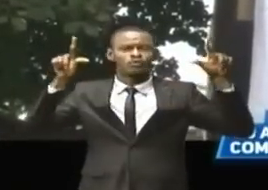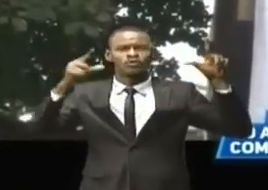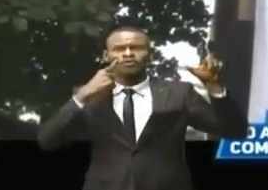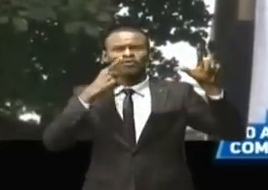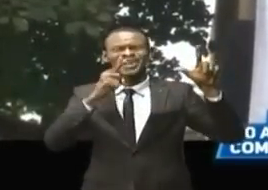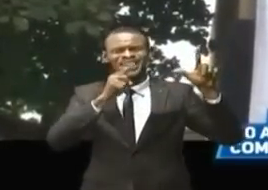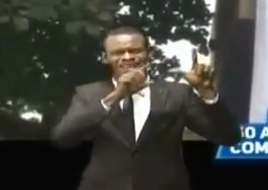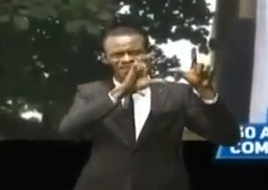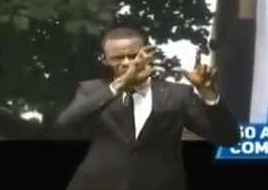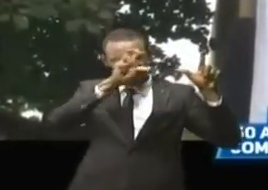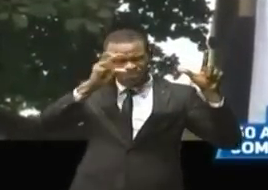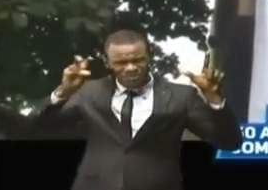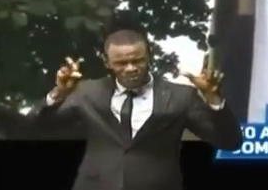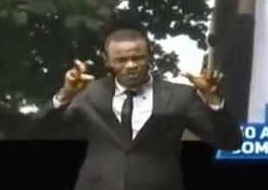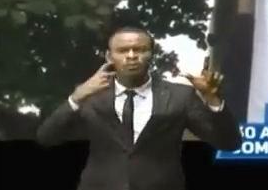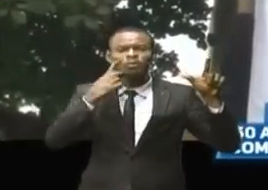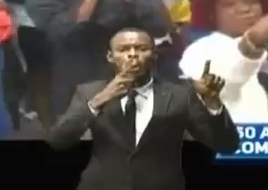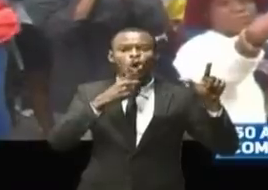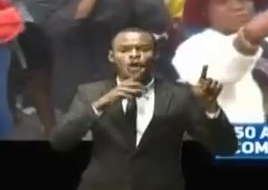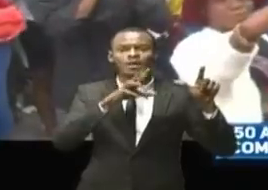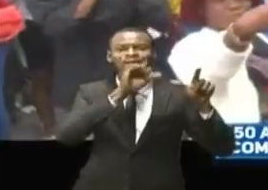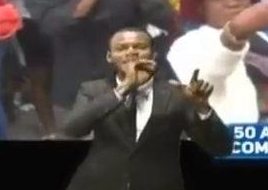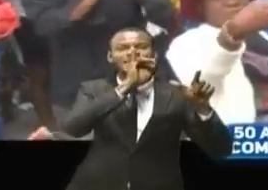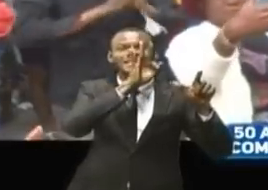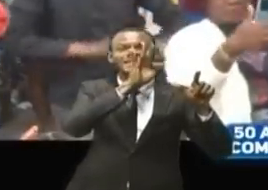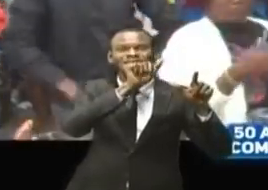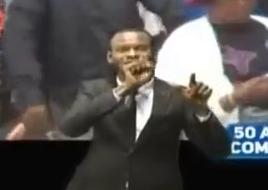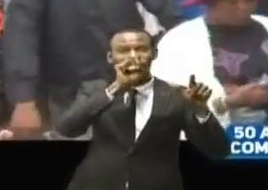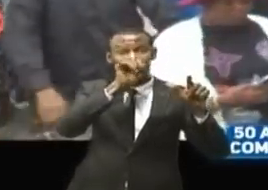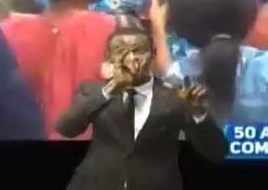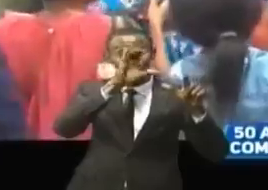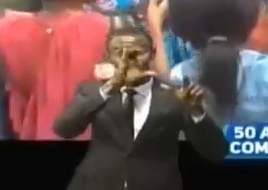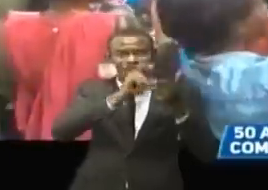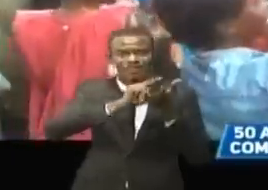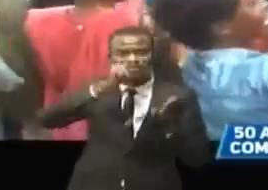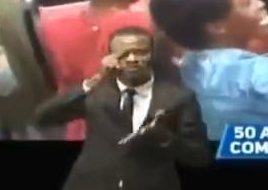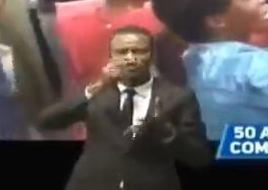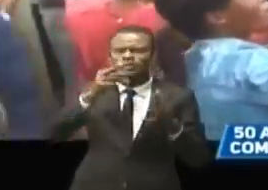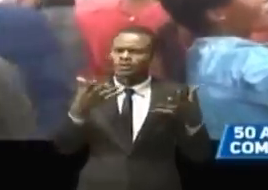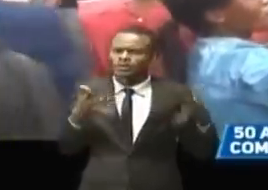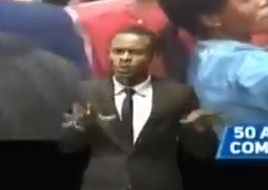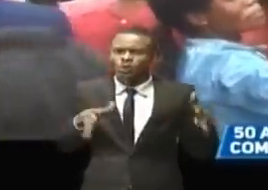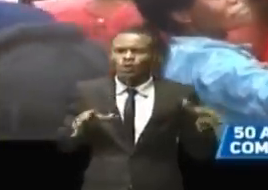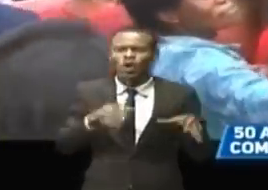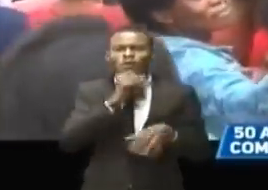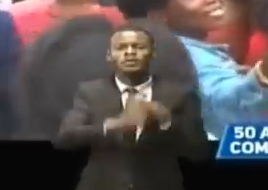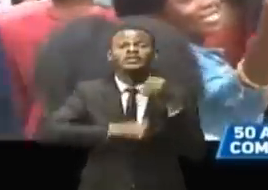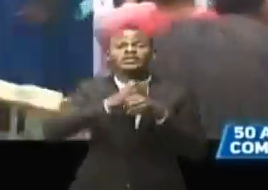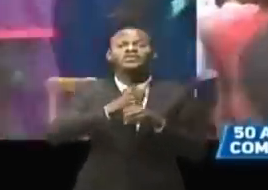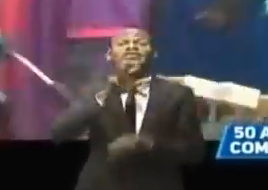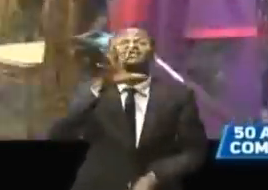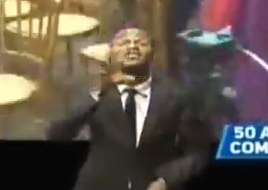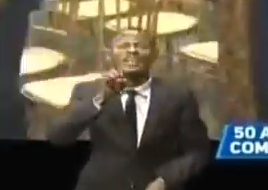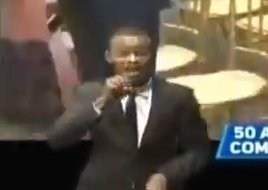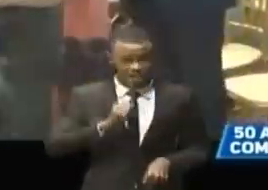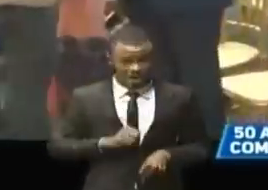du cinquantenaire de cette alma mater qui ne cesse de déverser ses produits des marques dans les secteurs de médias en